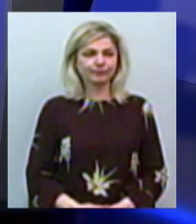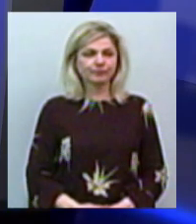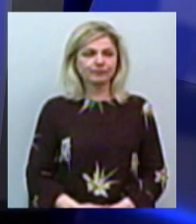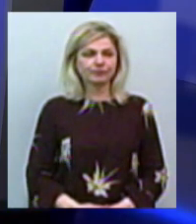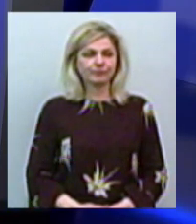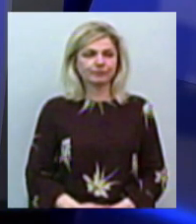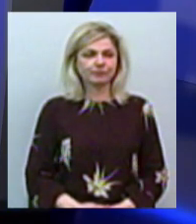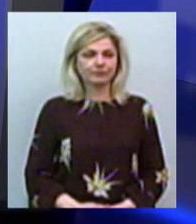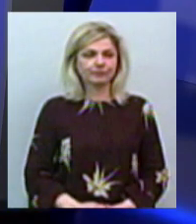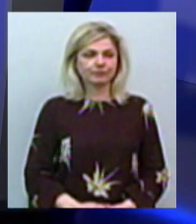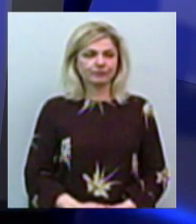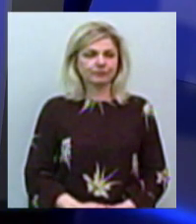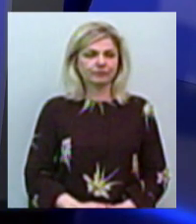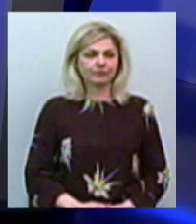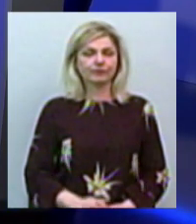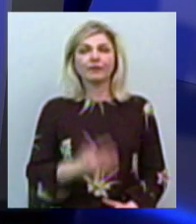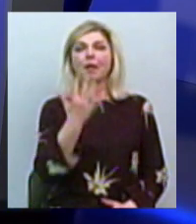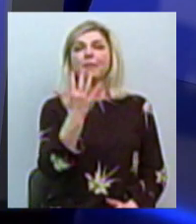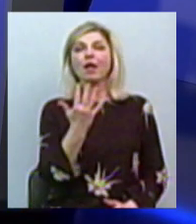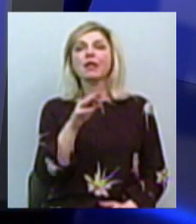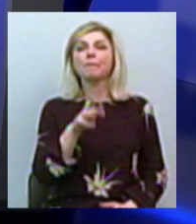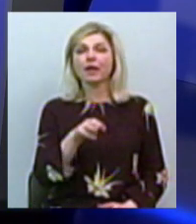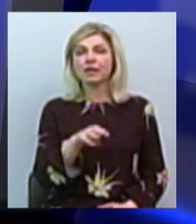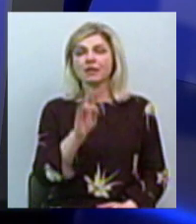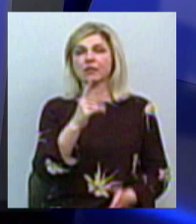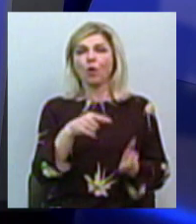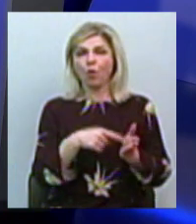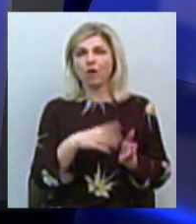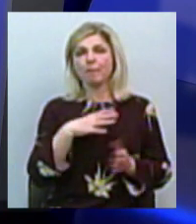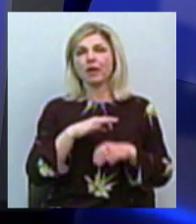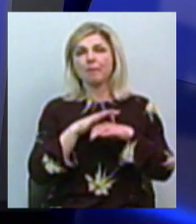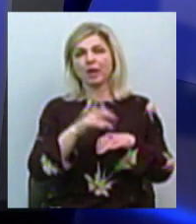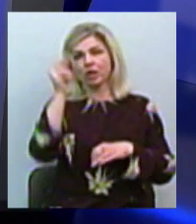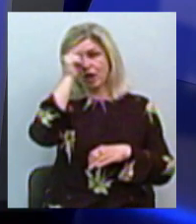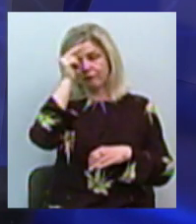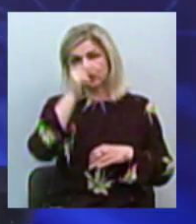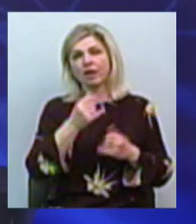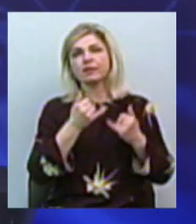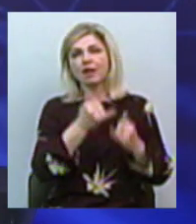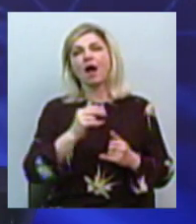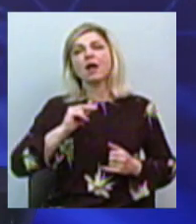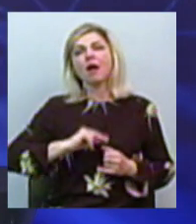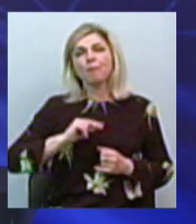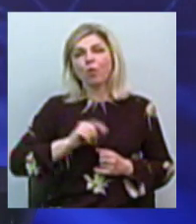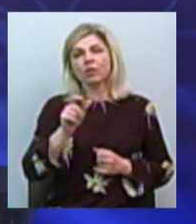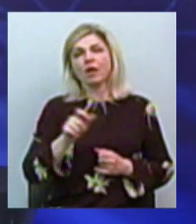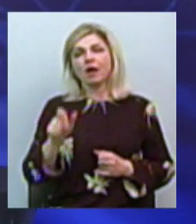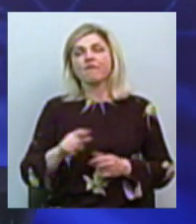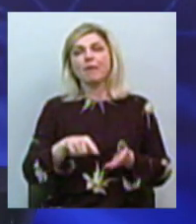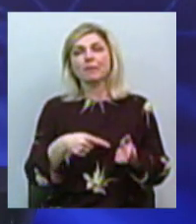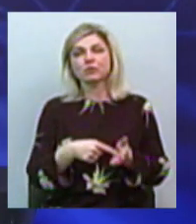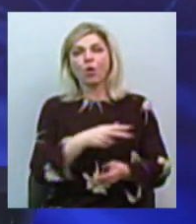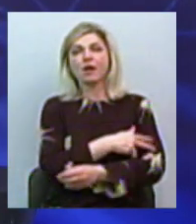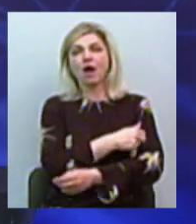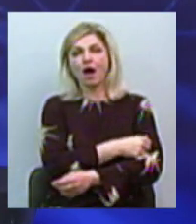по-людськи якось. 5 березня у Миколаєві відбулись навчання для персоналу міської лікарні номер